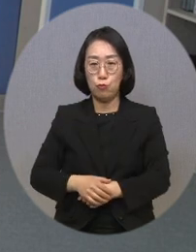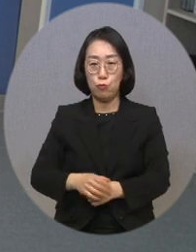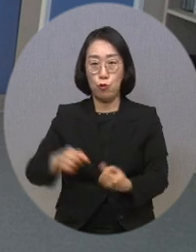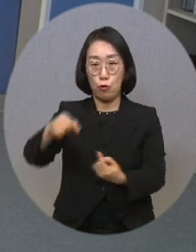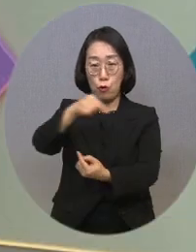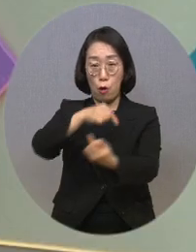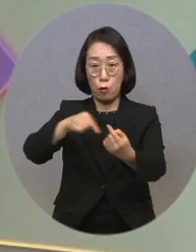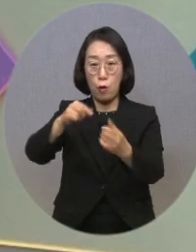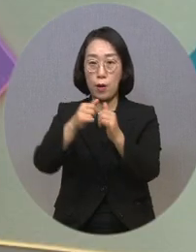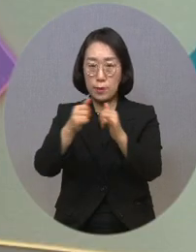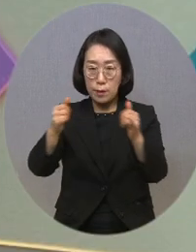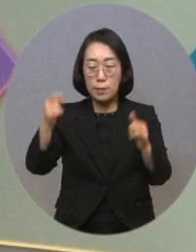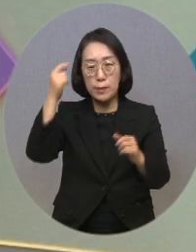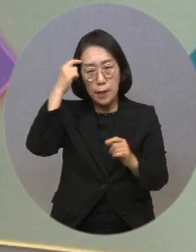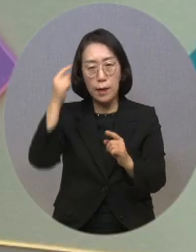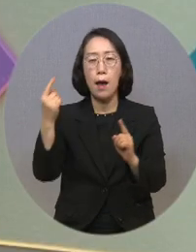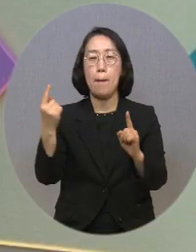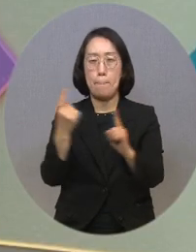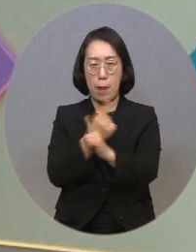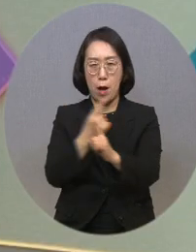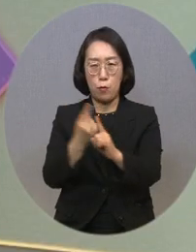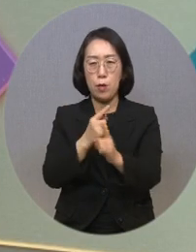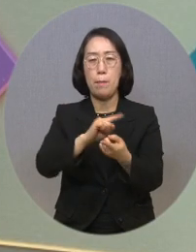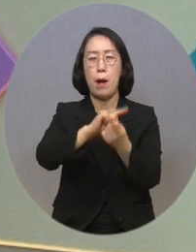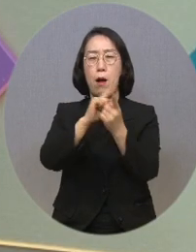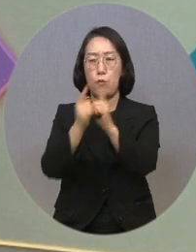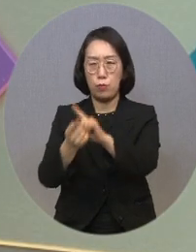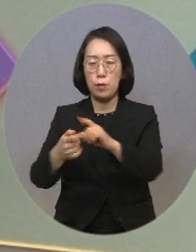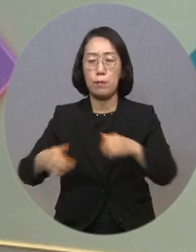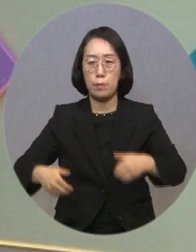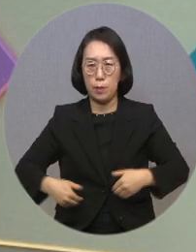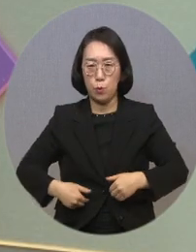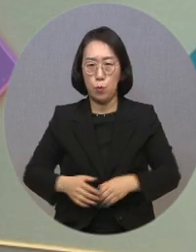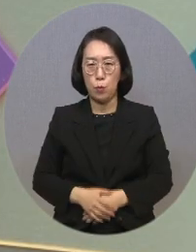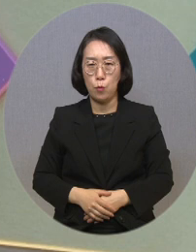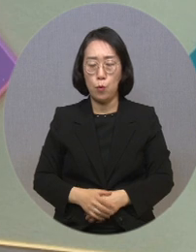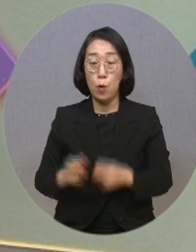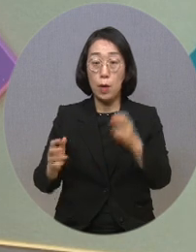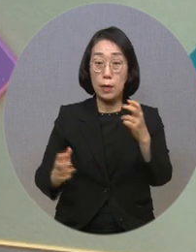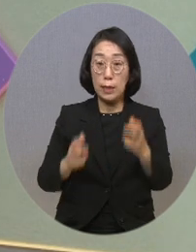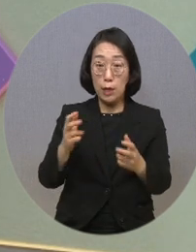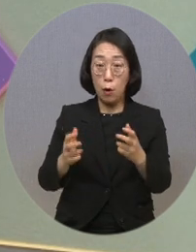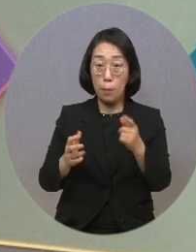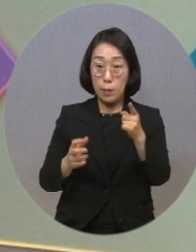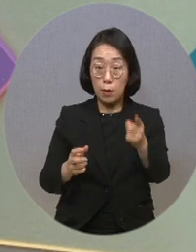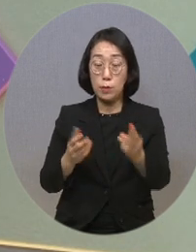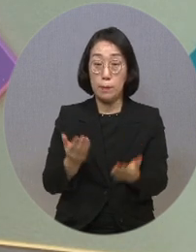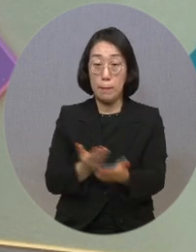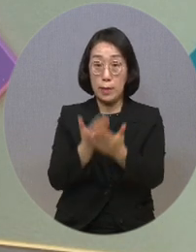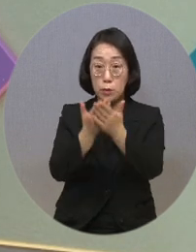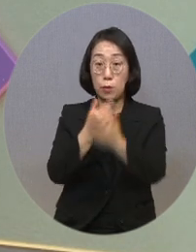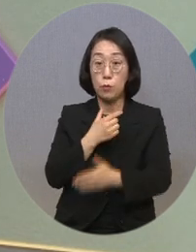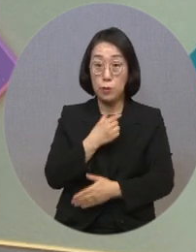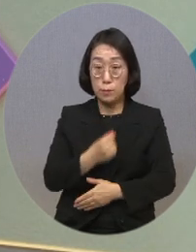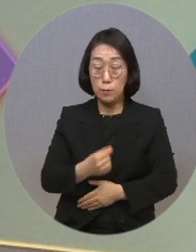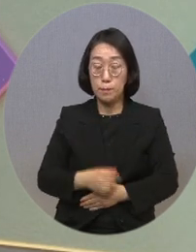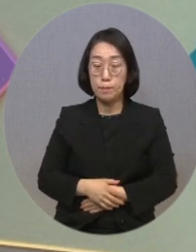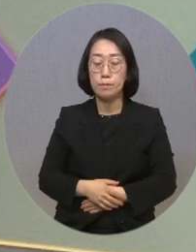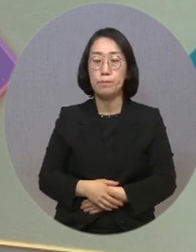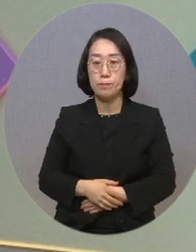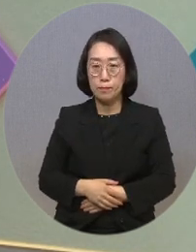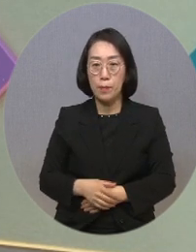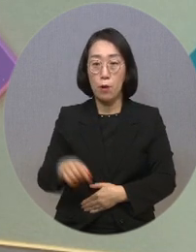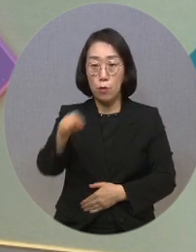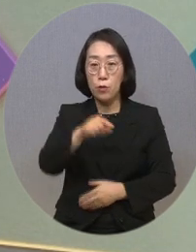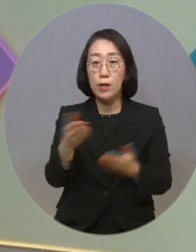경영자들의 어떤 마인드가 좀 바뀌어야 되지 않을까. 네. 결국에는 기업이 이렇게 발전하려면, 성장하려면 네.